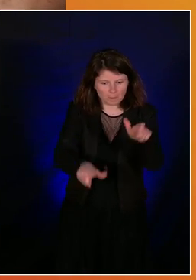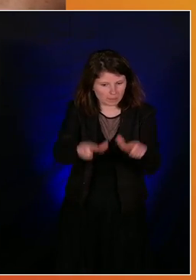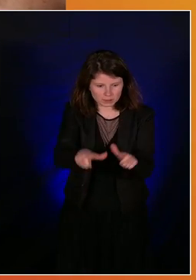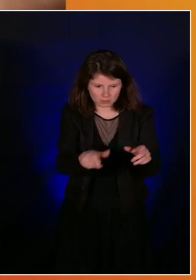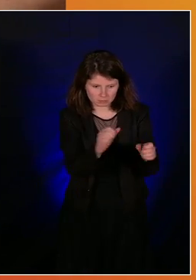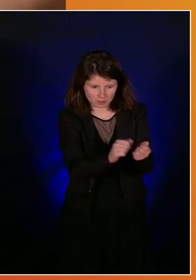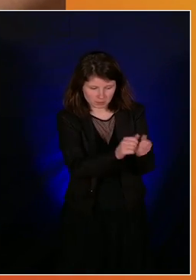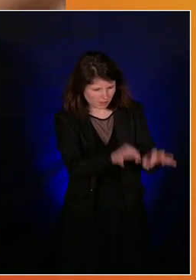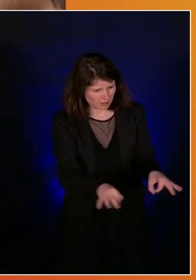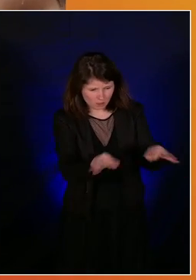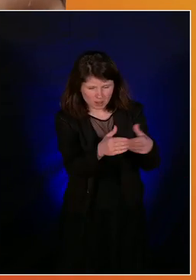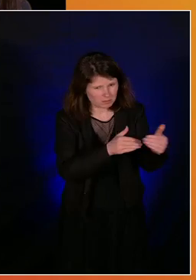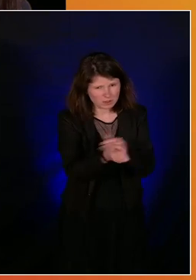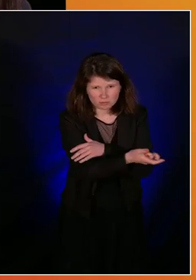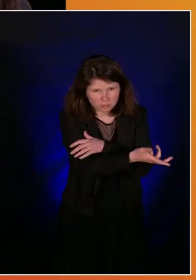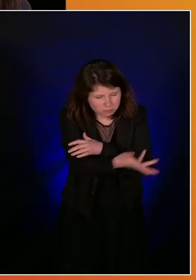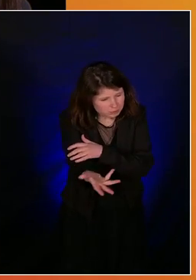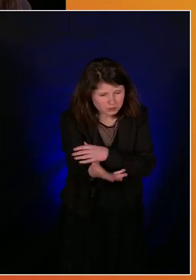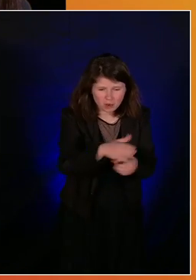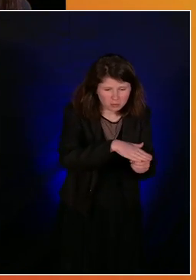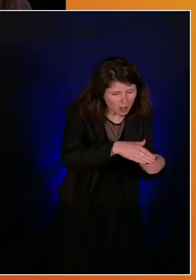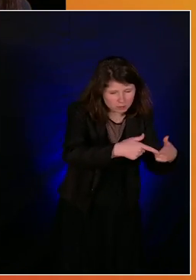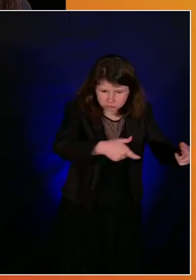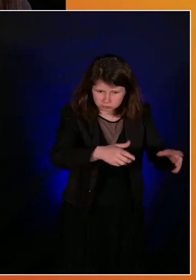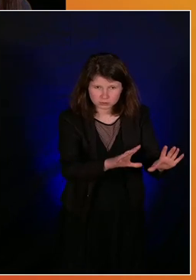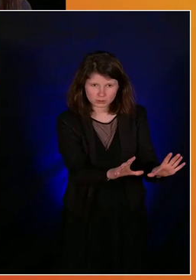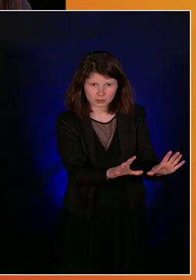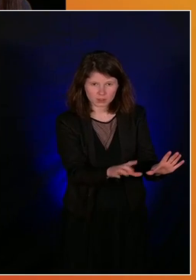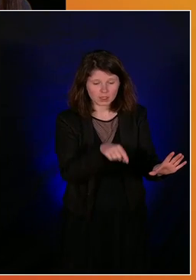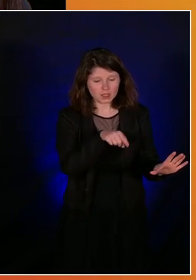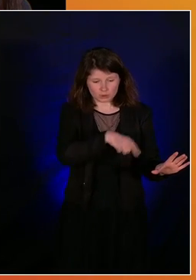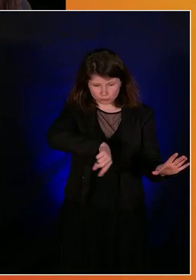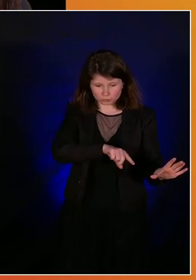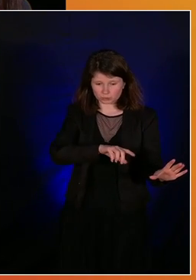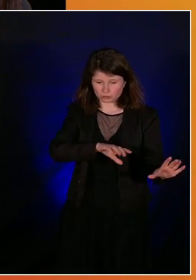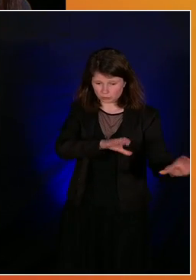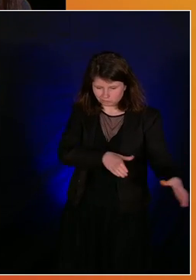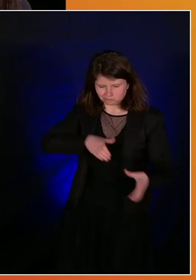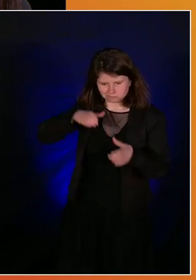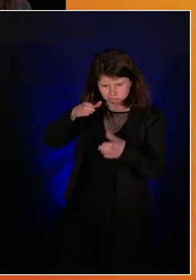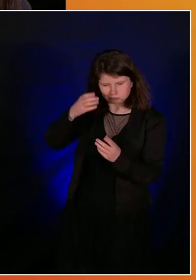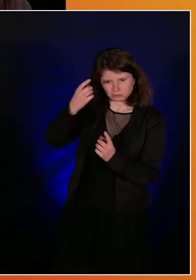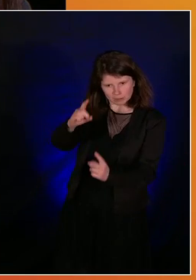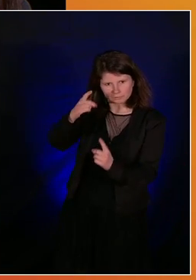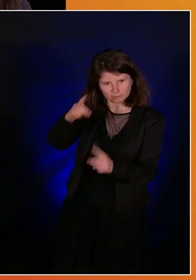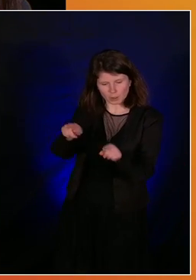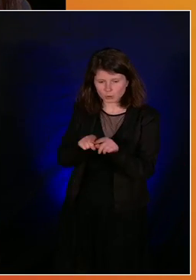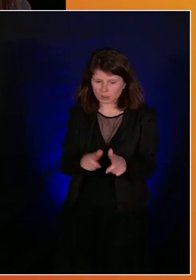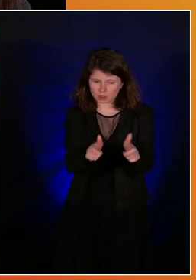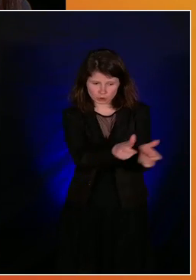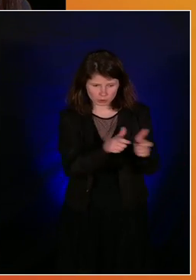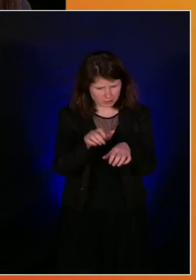intérimaires dans divers professions qui sont mis en grève pour leur régularisation avec occupation de leurs entreprises sur H